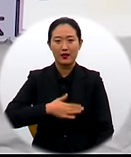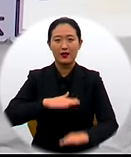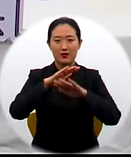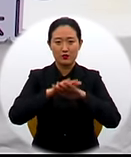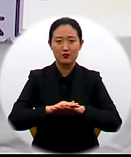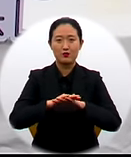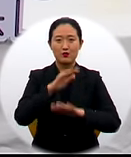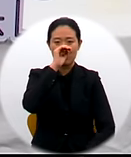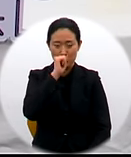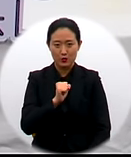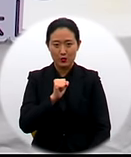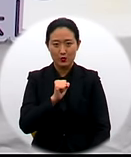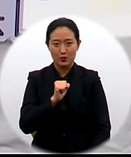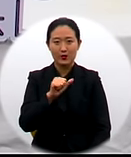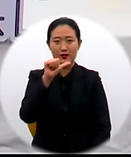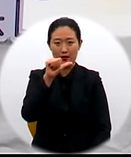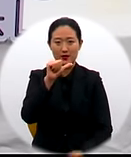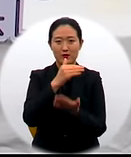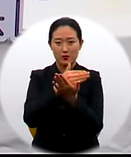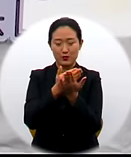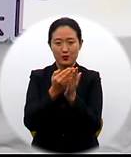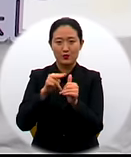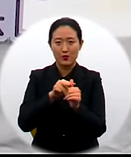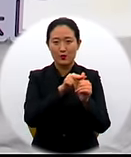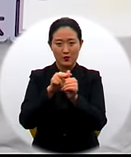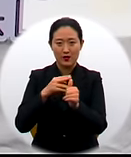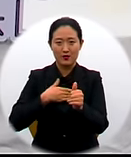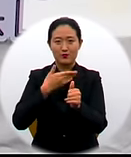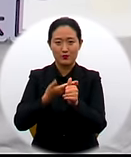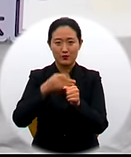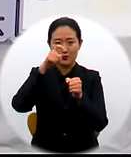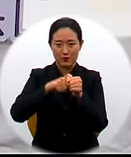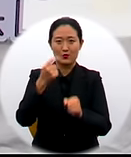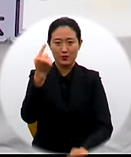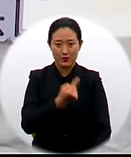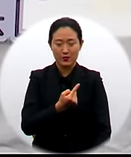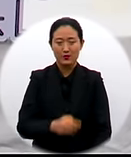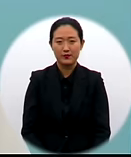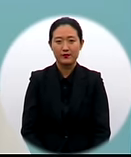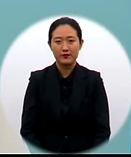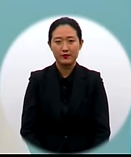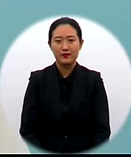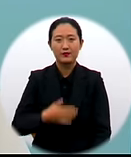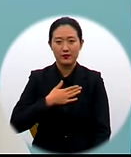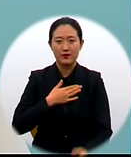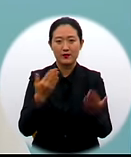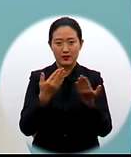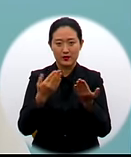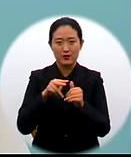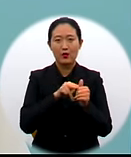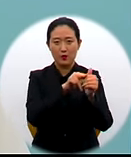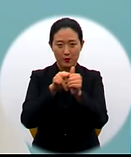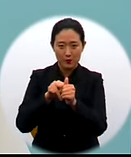좋을, 그리고 아셔야 할 다섯 가지 트렌드를 이야기하기 위해 나온 김지혜입니다. 저는 잡플래닛이라는 사실은